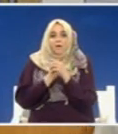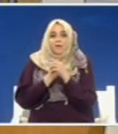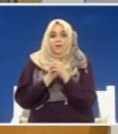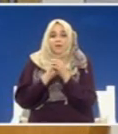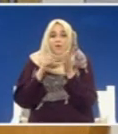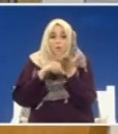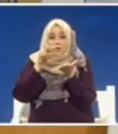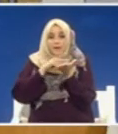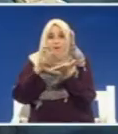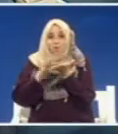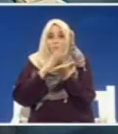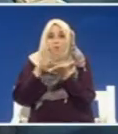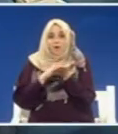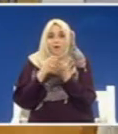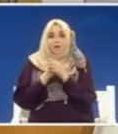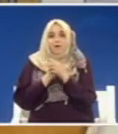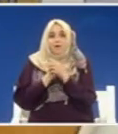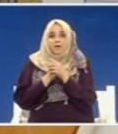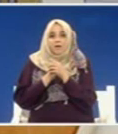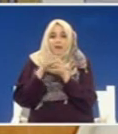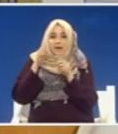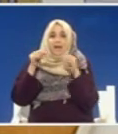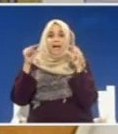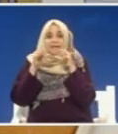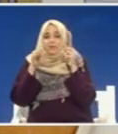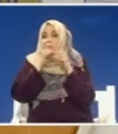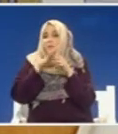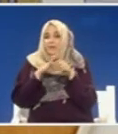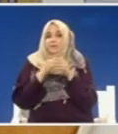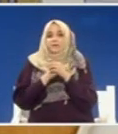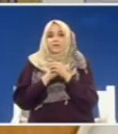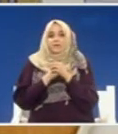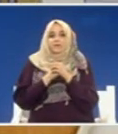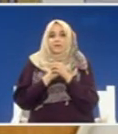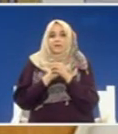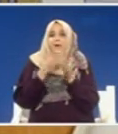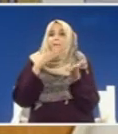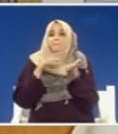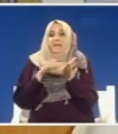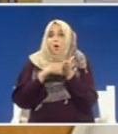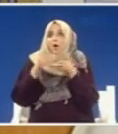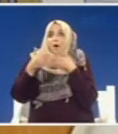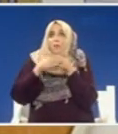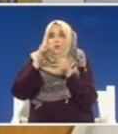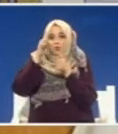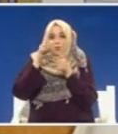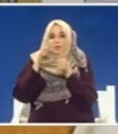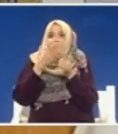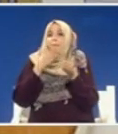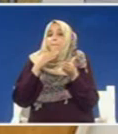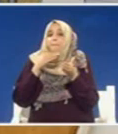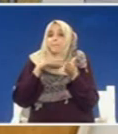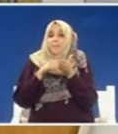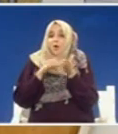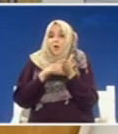من المصحف راه هذا منصوص عليه في الحديث نتاع النبي صلى الله عليه وسلم أنه من أفضل القربات ومن أجل